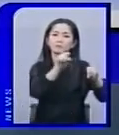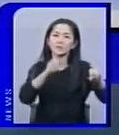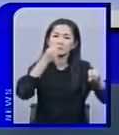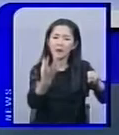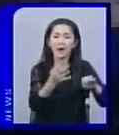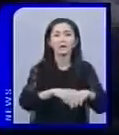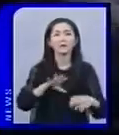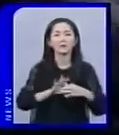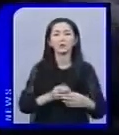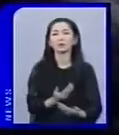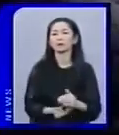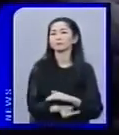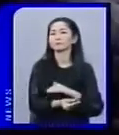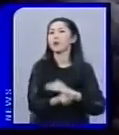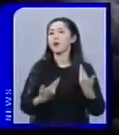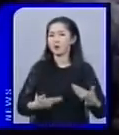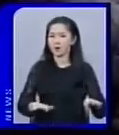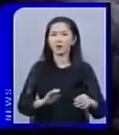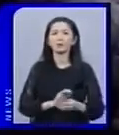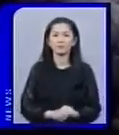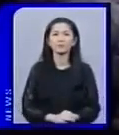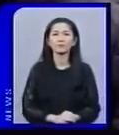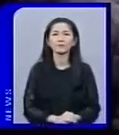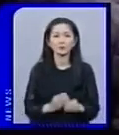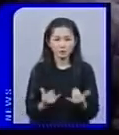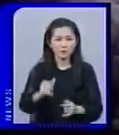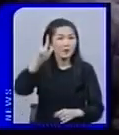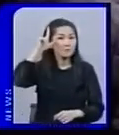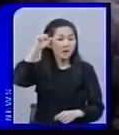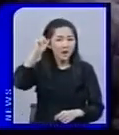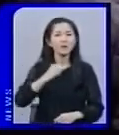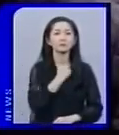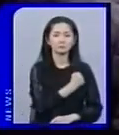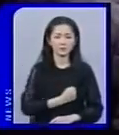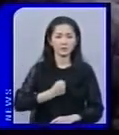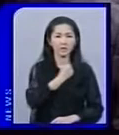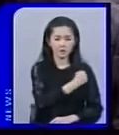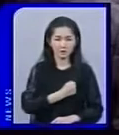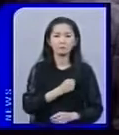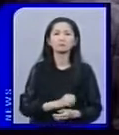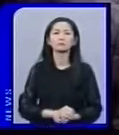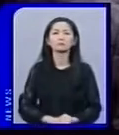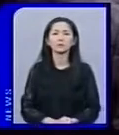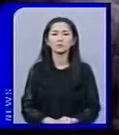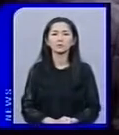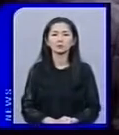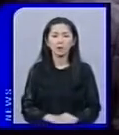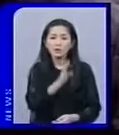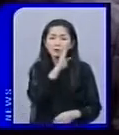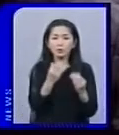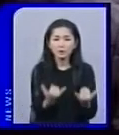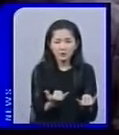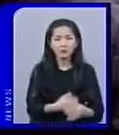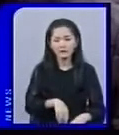ครับ ทำให้แม่เสียใจแทบจะเดินไม่ได้เลยนะเฮ้ยถ้าวันนี้หนูเล่น